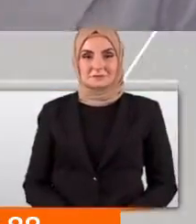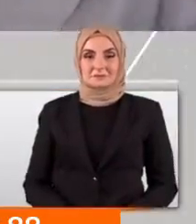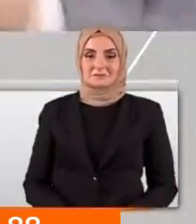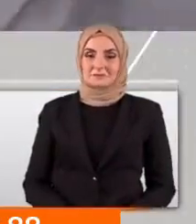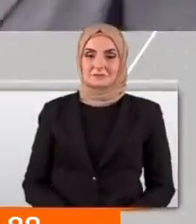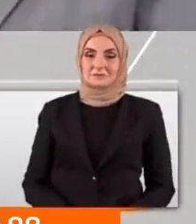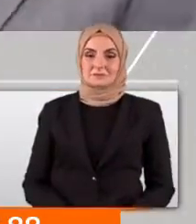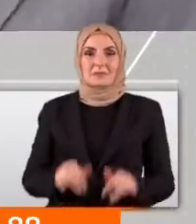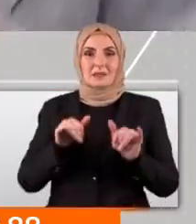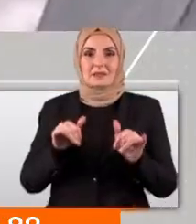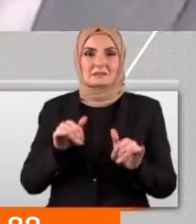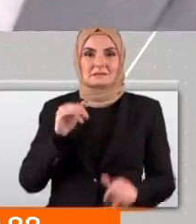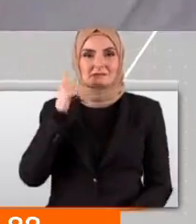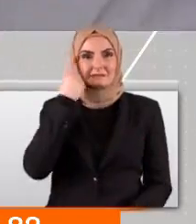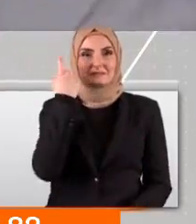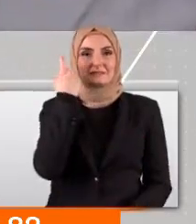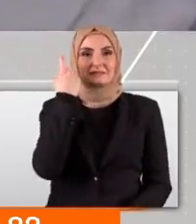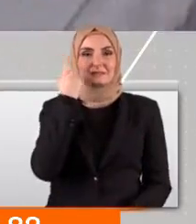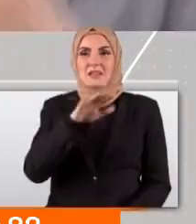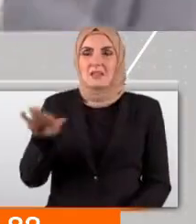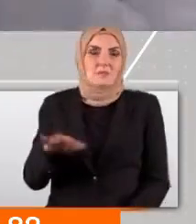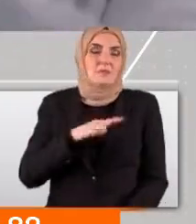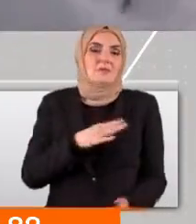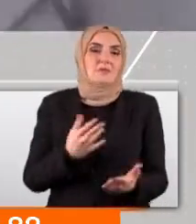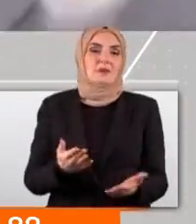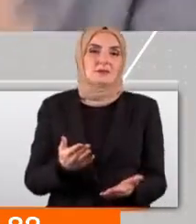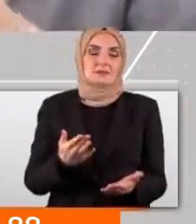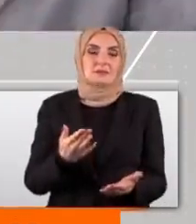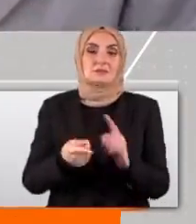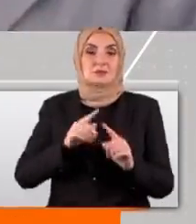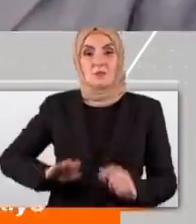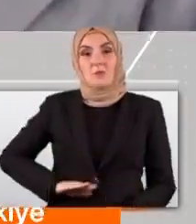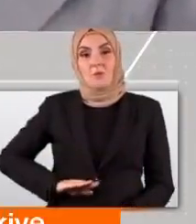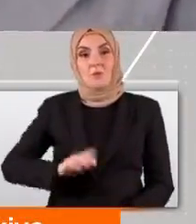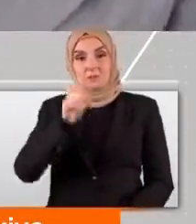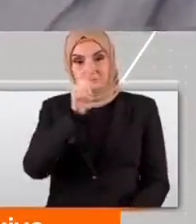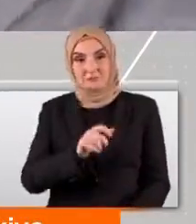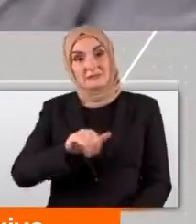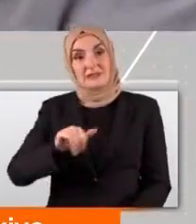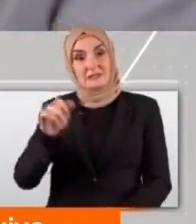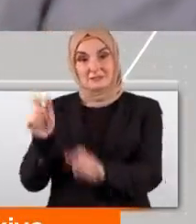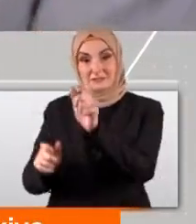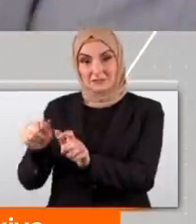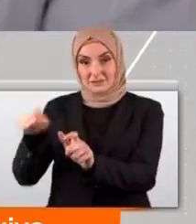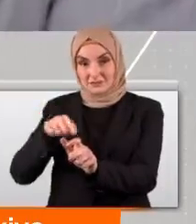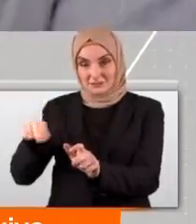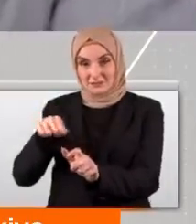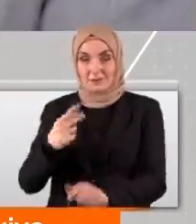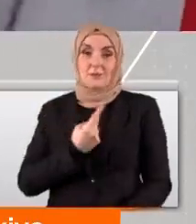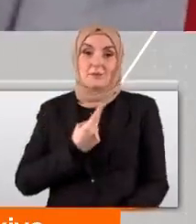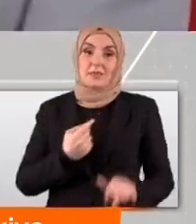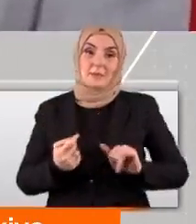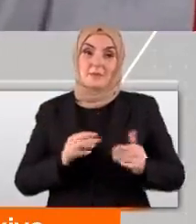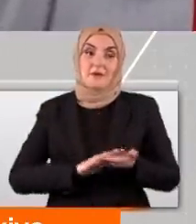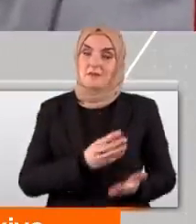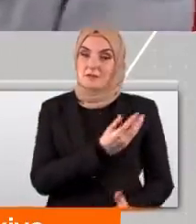Aynı işte gerizekalık her tarafta mevcut. Sayın Kılıçdaroğlu'nun yanında bulunan o muhteremler, benim yanımdaki arkadaşları ya